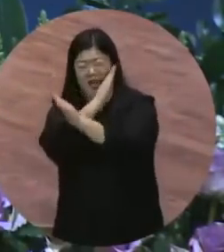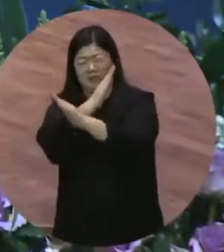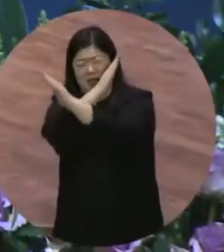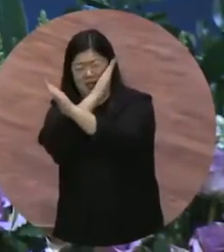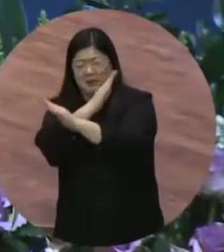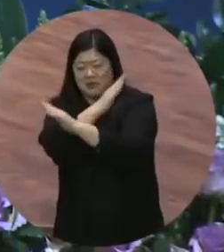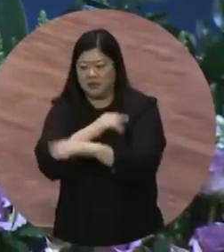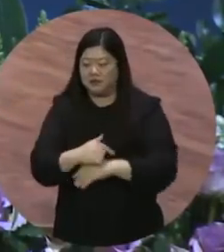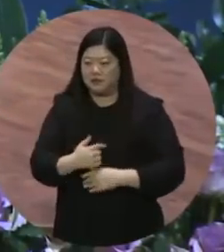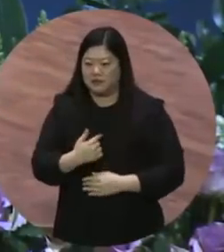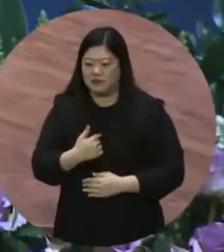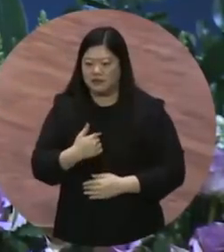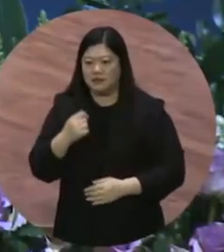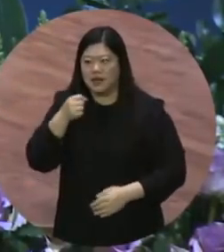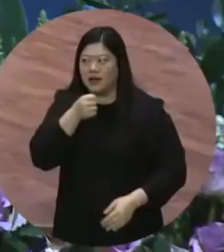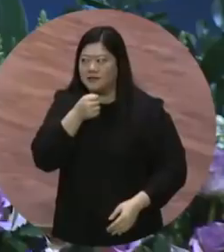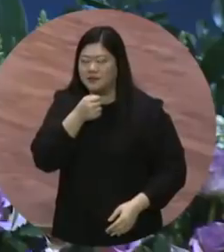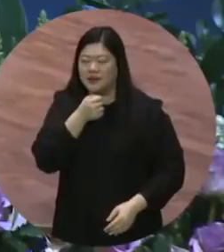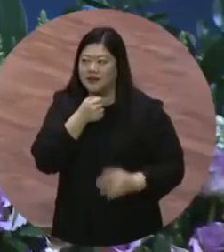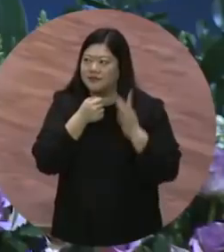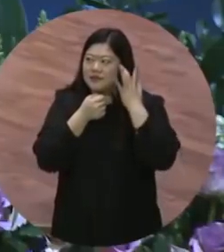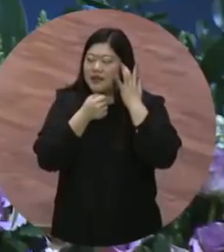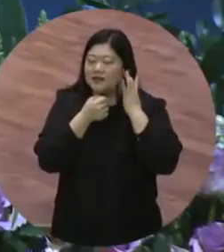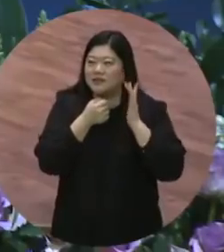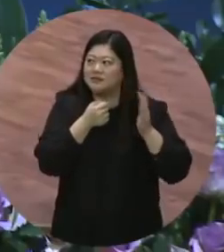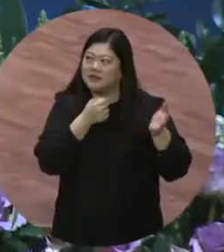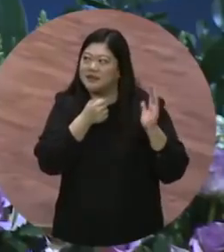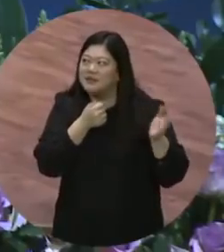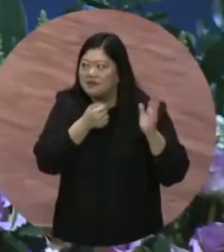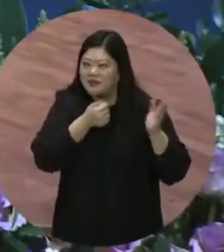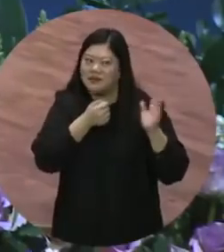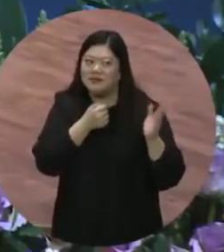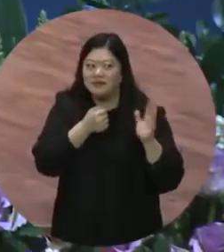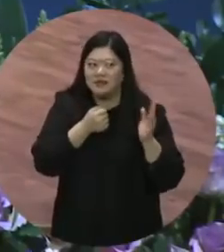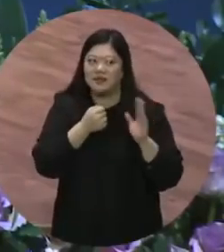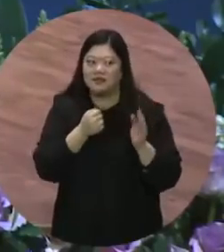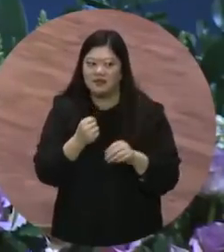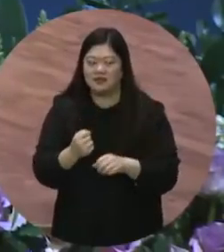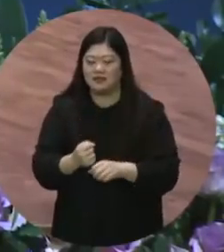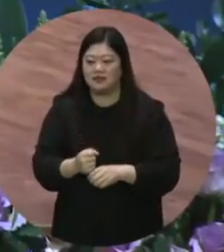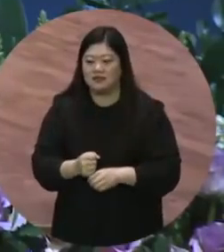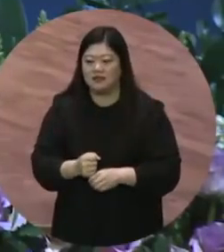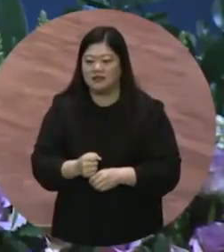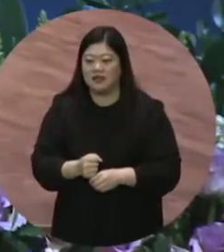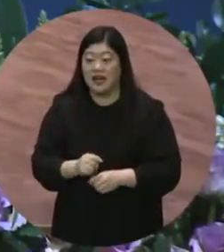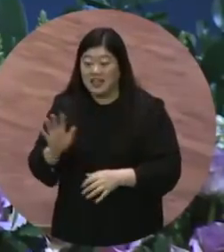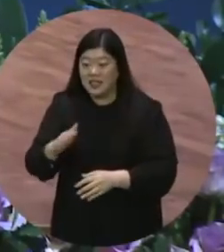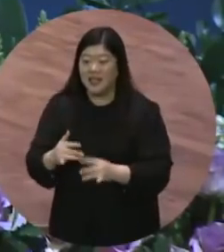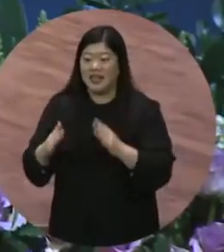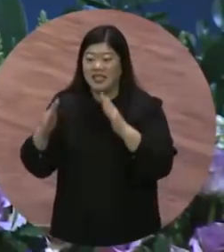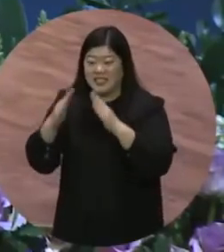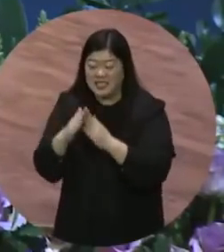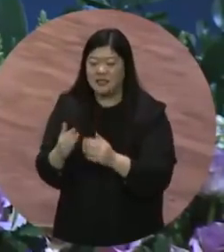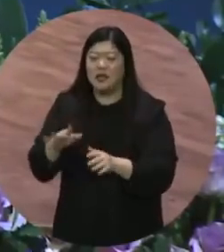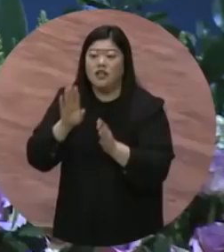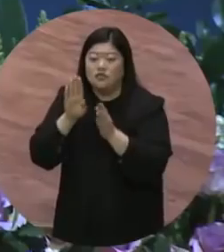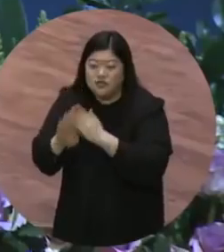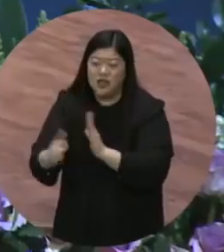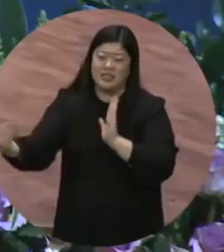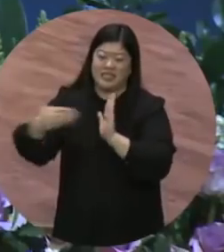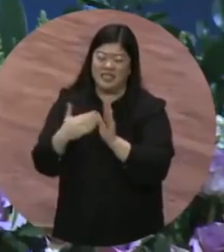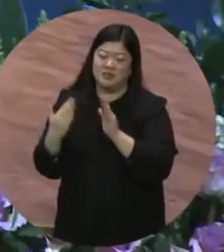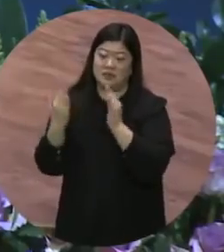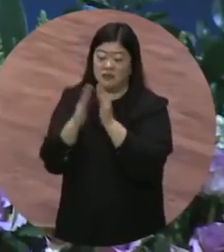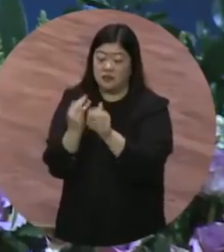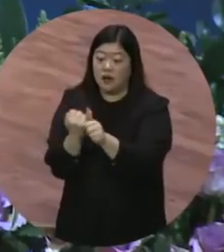길게 하면 안 된다. 짧게 하라. 성령의 인도를 받아서 오늘 길게 했구나. 이렇게 얘기하지 않고 왜 끝내야지 서른만 하지 그러더라. 그래서